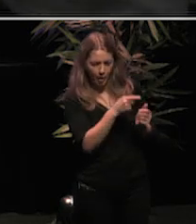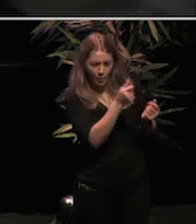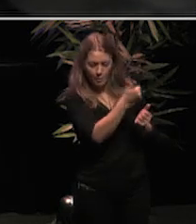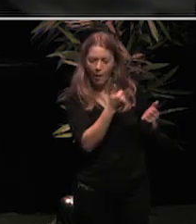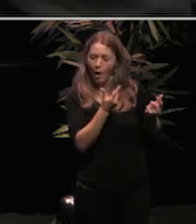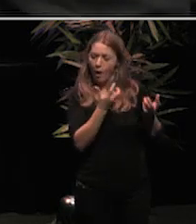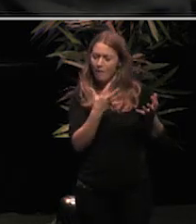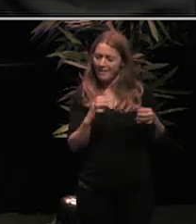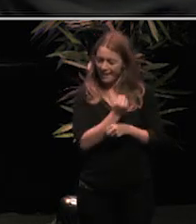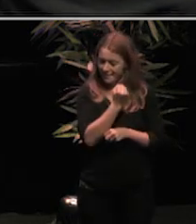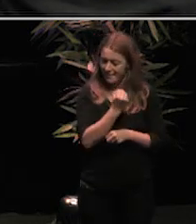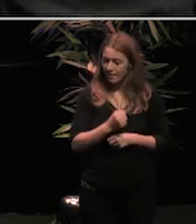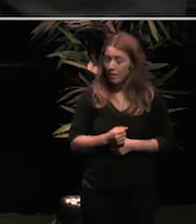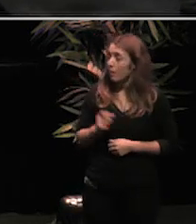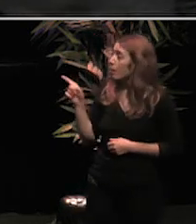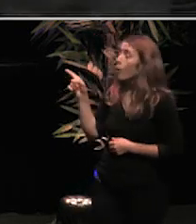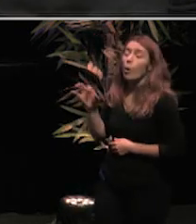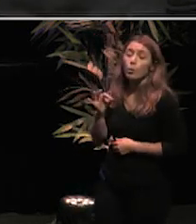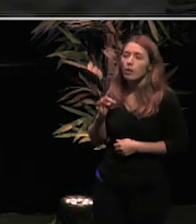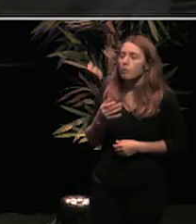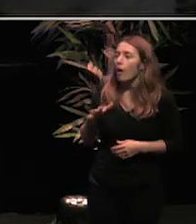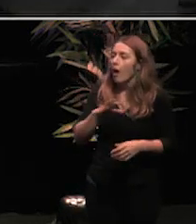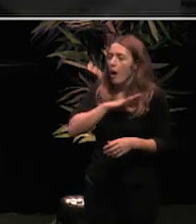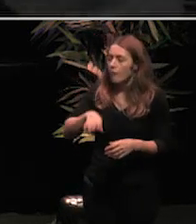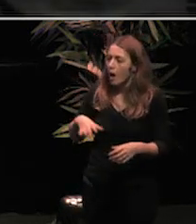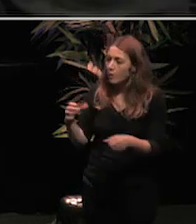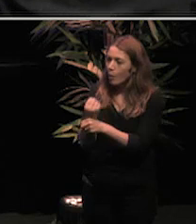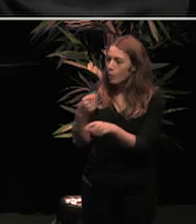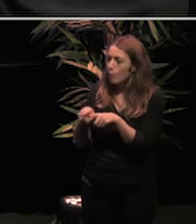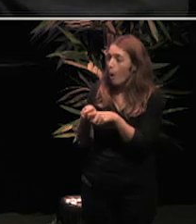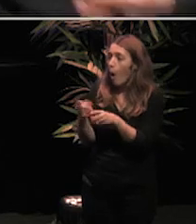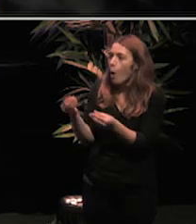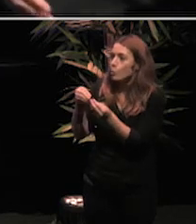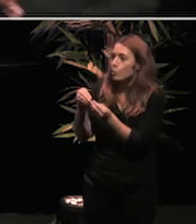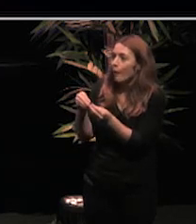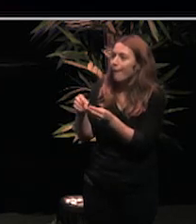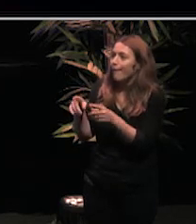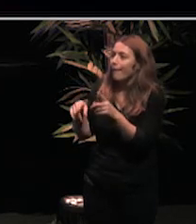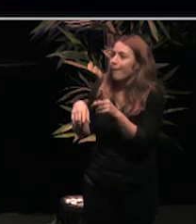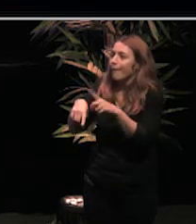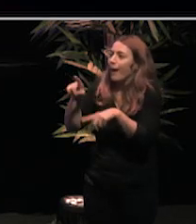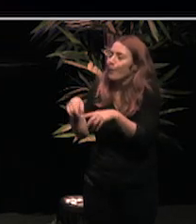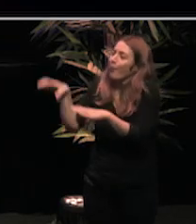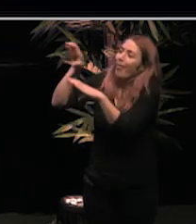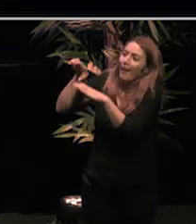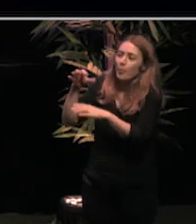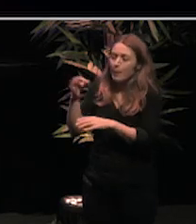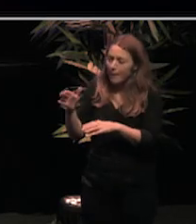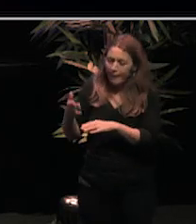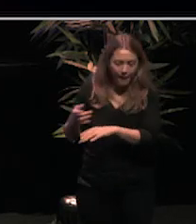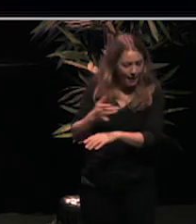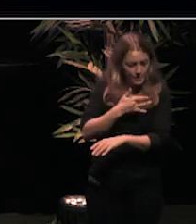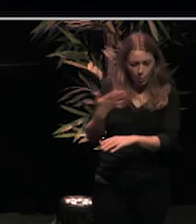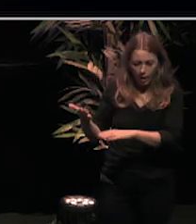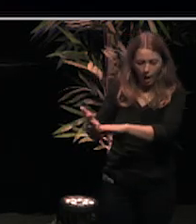ouais, mais j'ai envie de dire, la victoire, c'est un peu... c'est pas la cerise sur le gâteau, mais c'est, voilà, qu'est-ce qu'on a pu mettre en place en amont pour arriver à